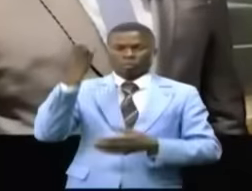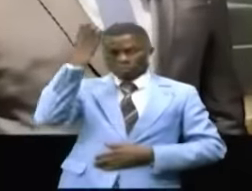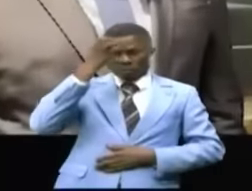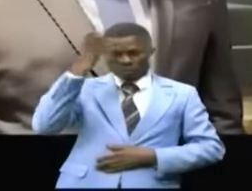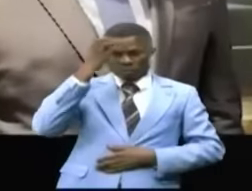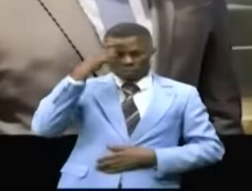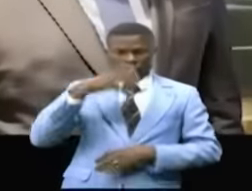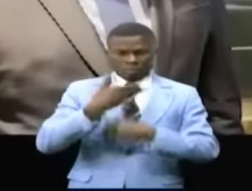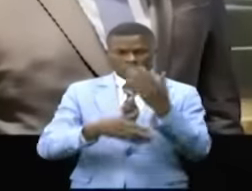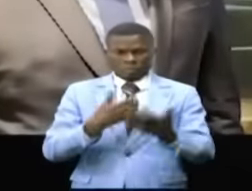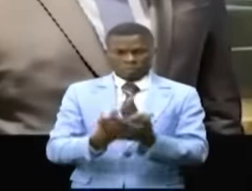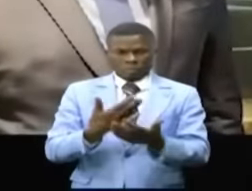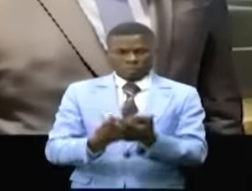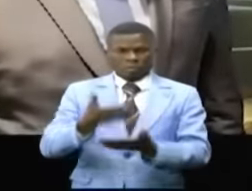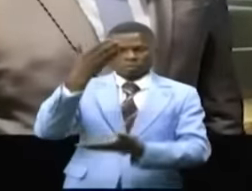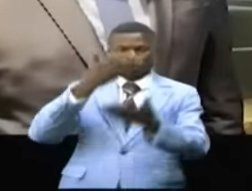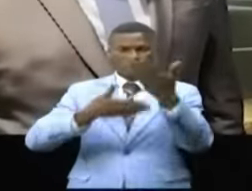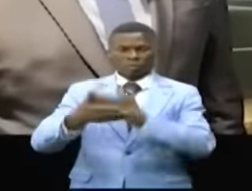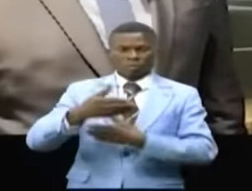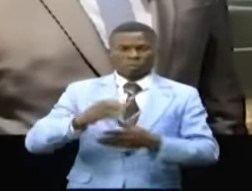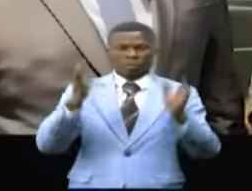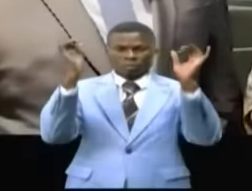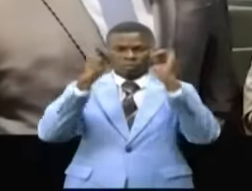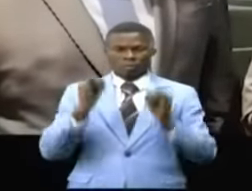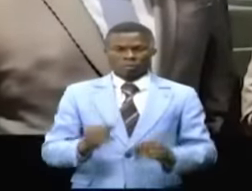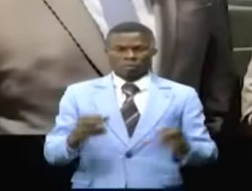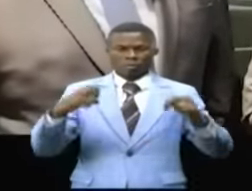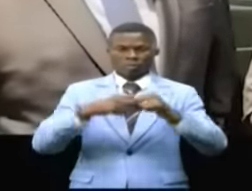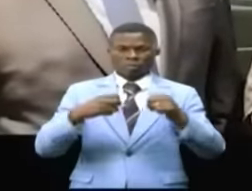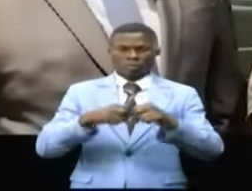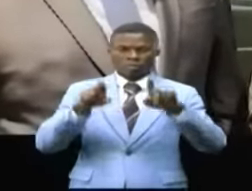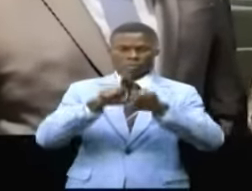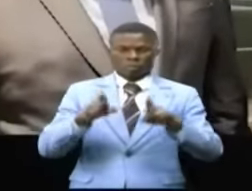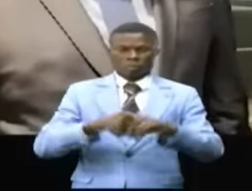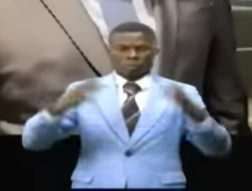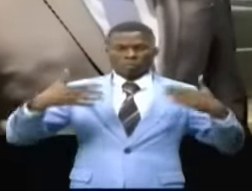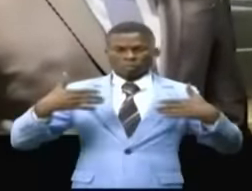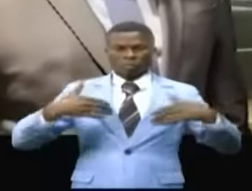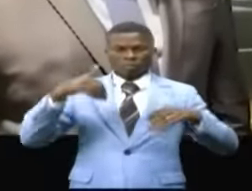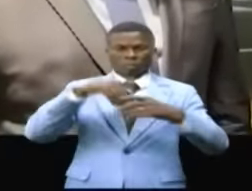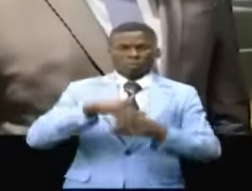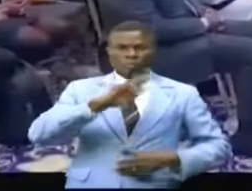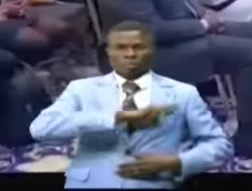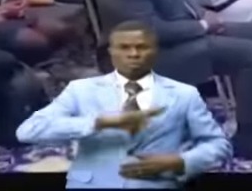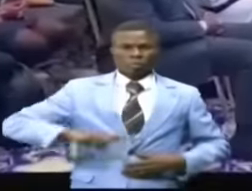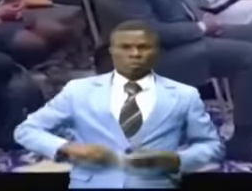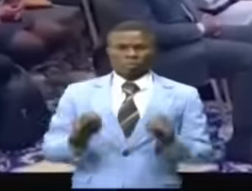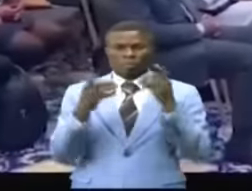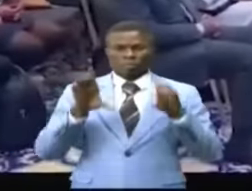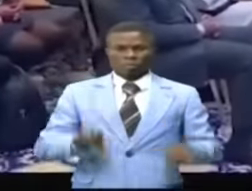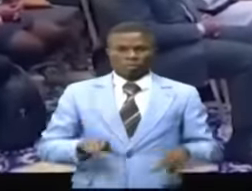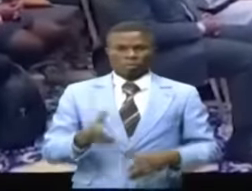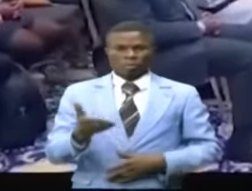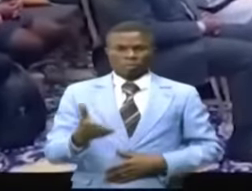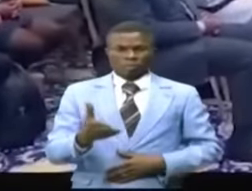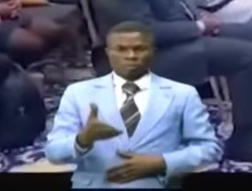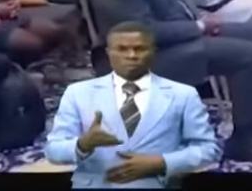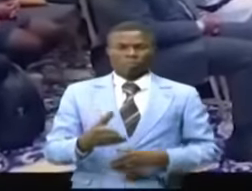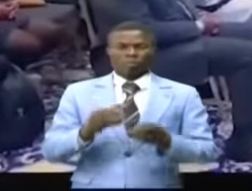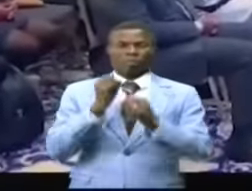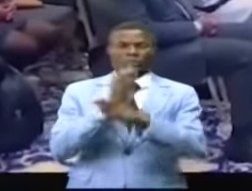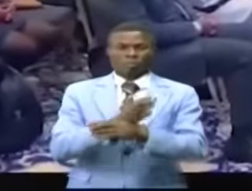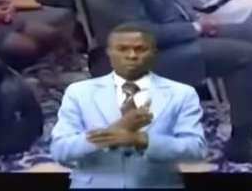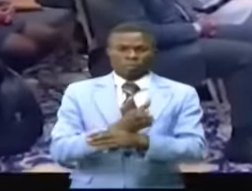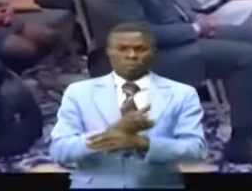vue d'accélérer les transitions numériques, énergétiques et écologiques en République démocratique du Congo. La concrétisation